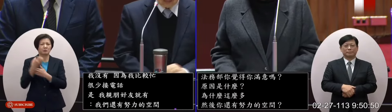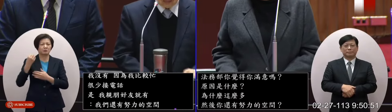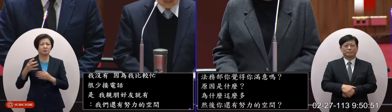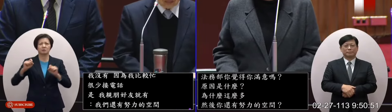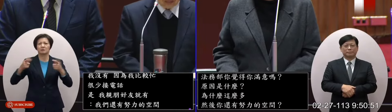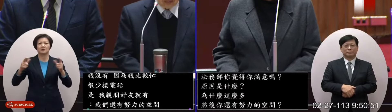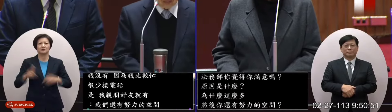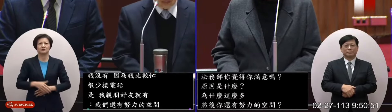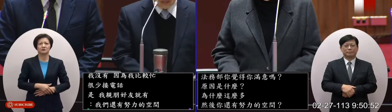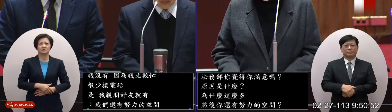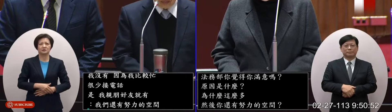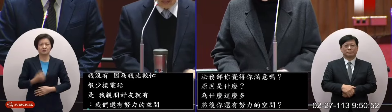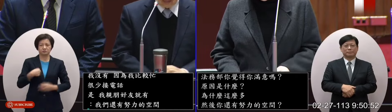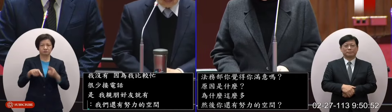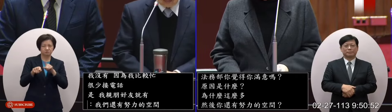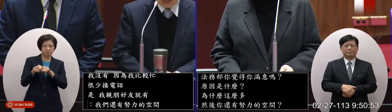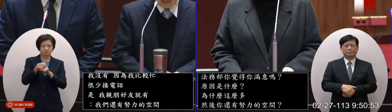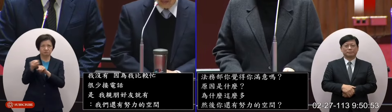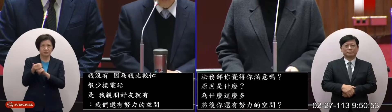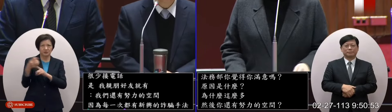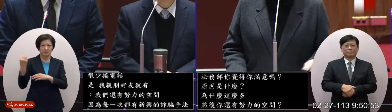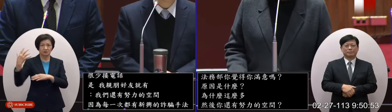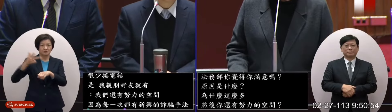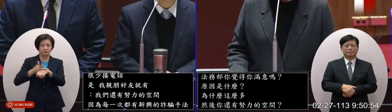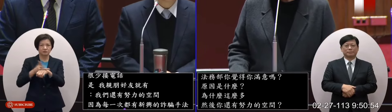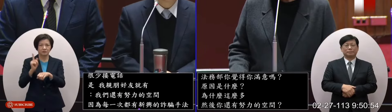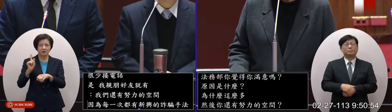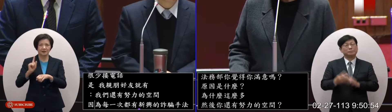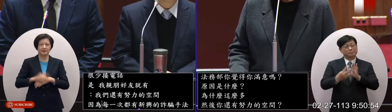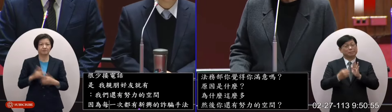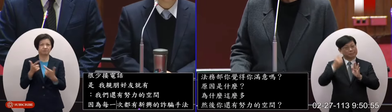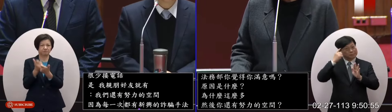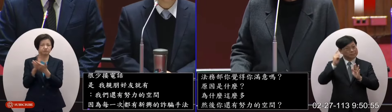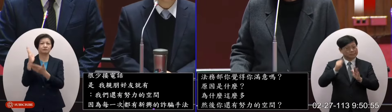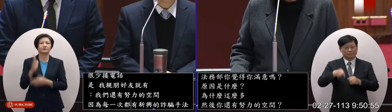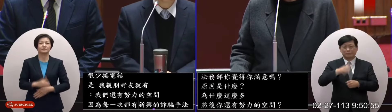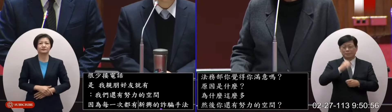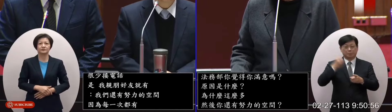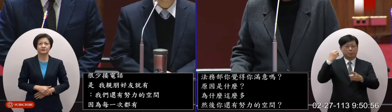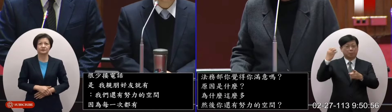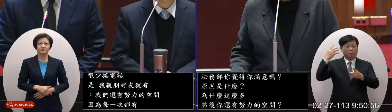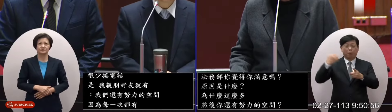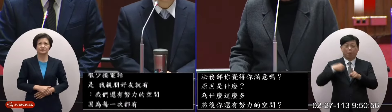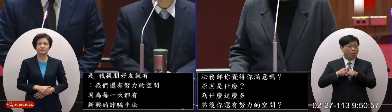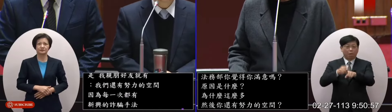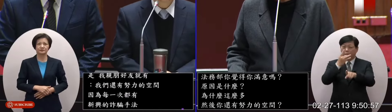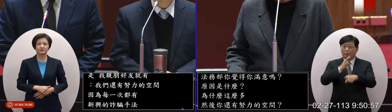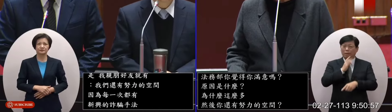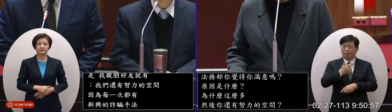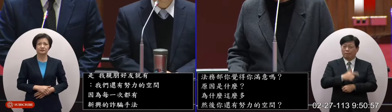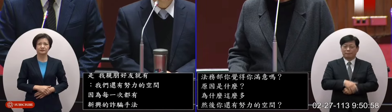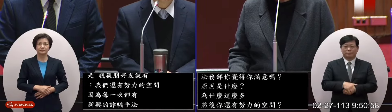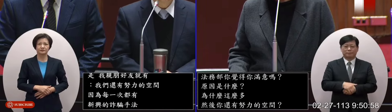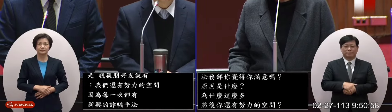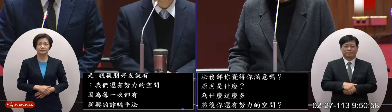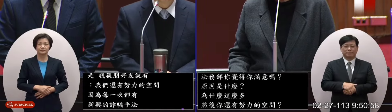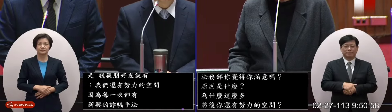要针对他们新兴的手法来。 就是说，诈骗的手法太新了，新到我们跟不上，是吗？